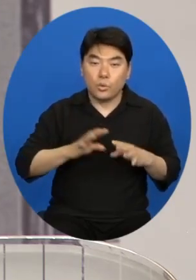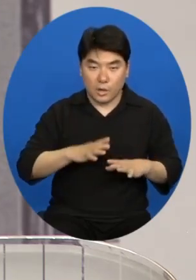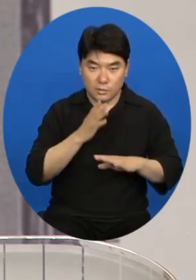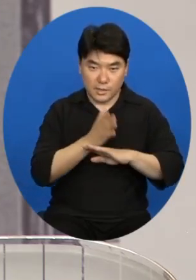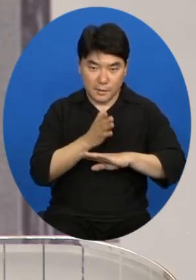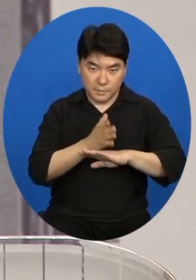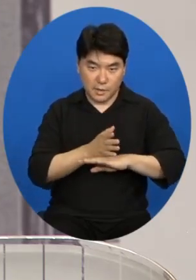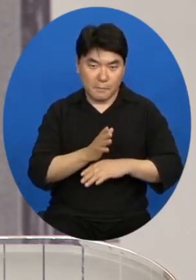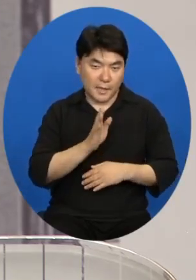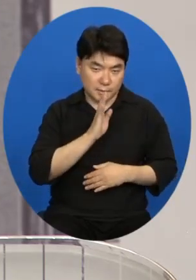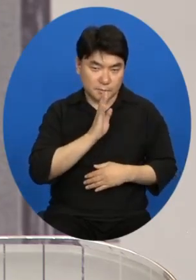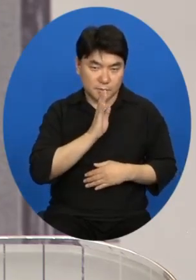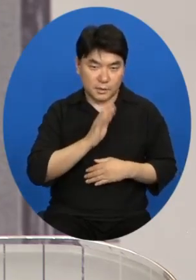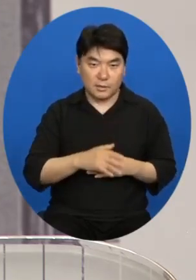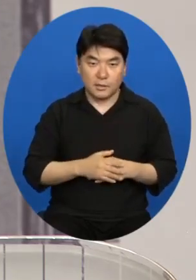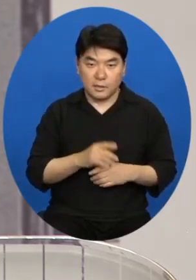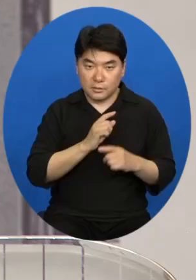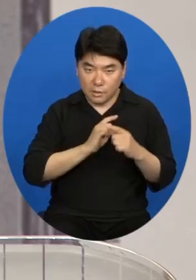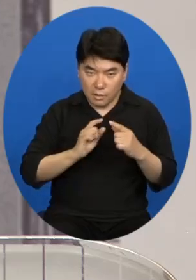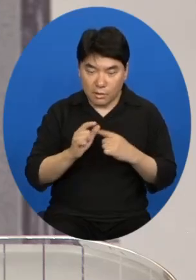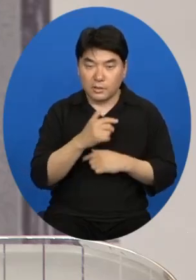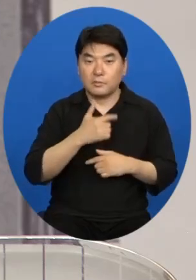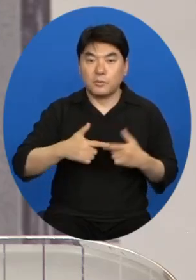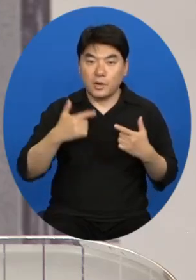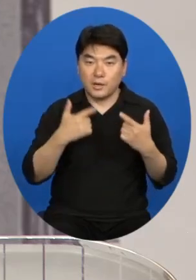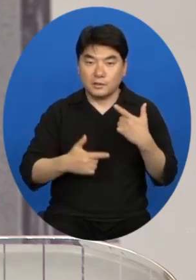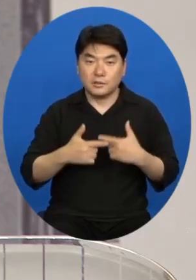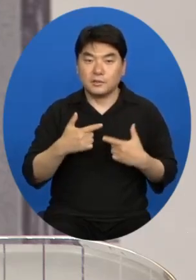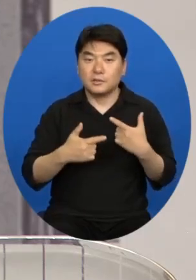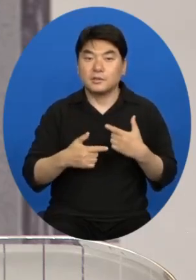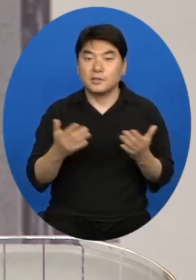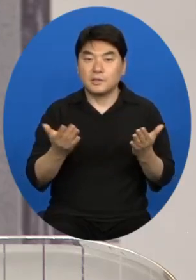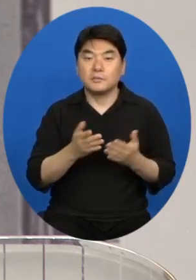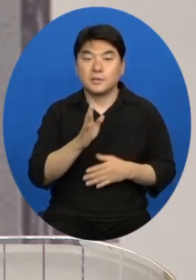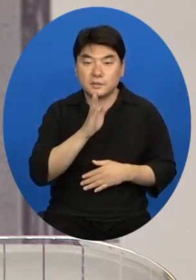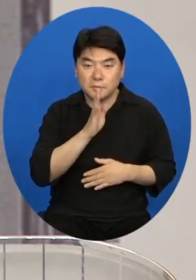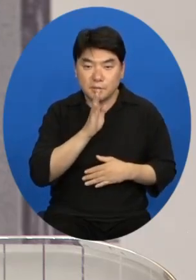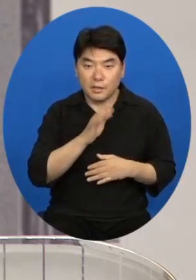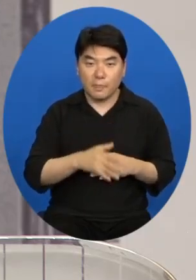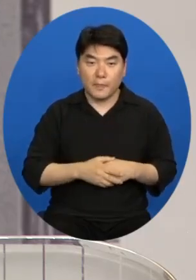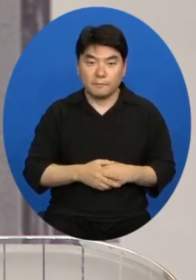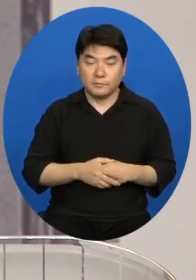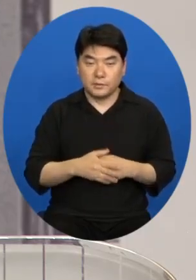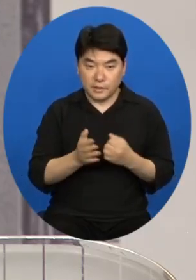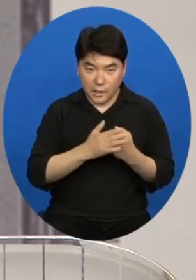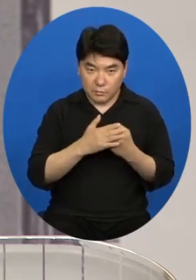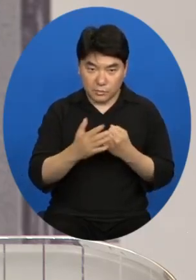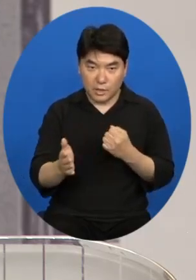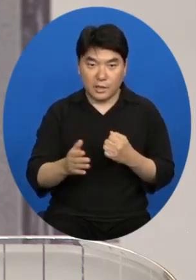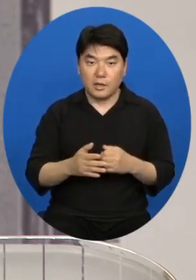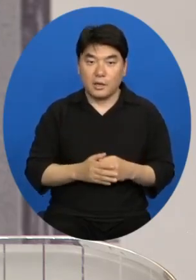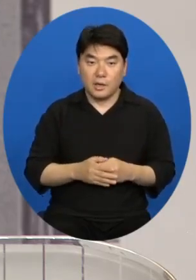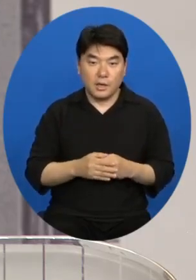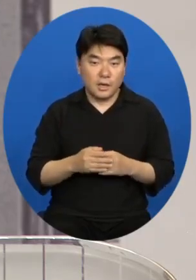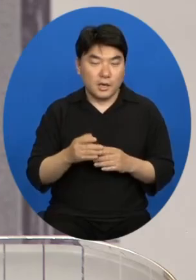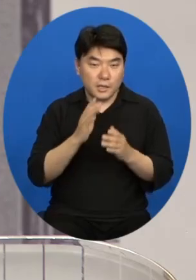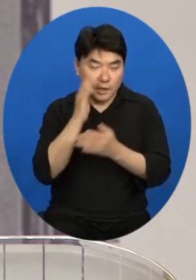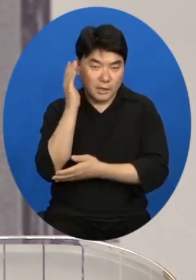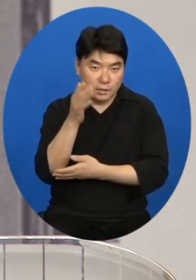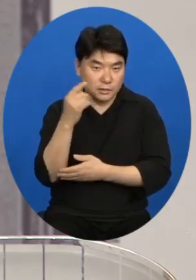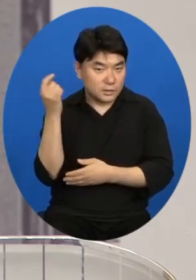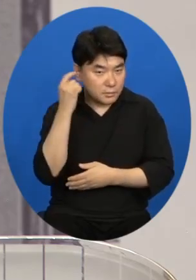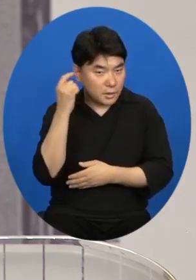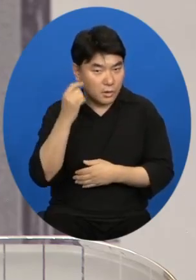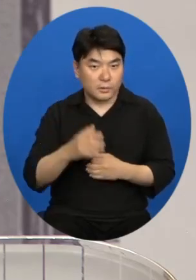감사죠. 더 우리가 기뻐해야 될 일이 바로 이거였던 것입니다. 그래서 제가 이분의 이야기를 들으면서 아,